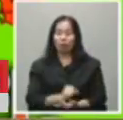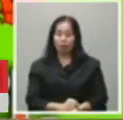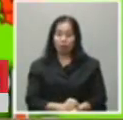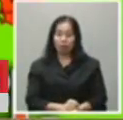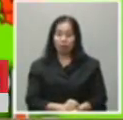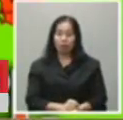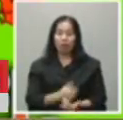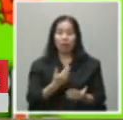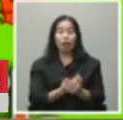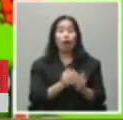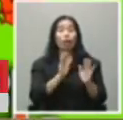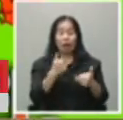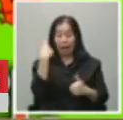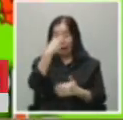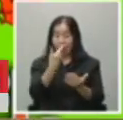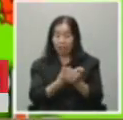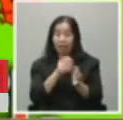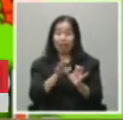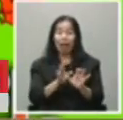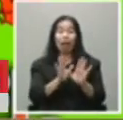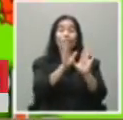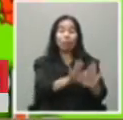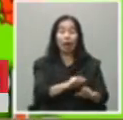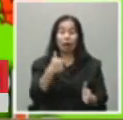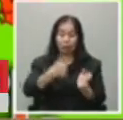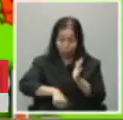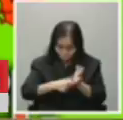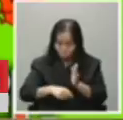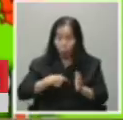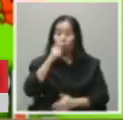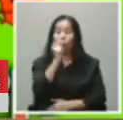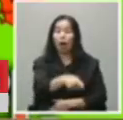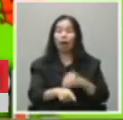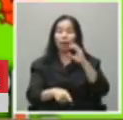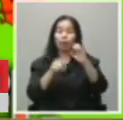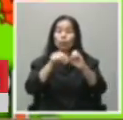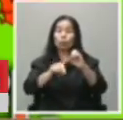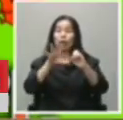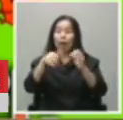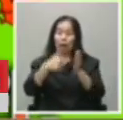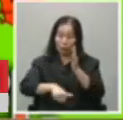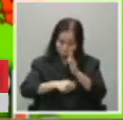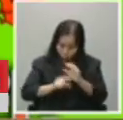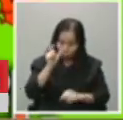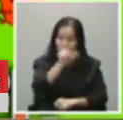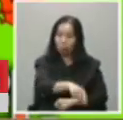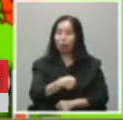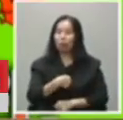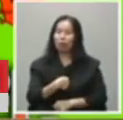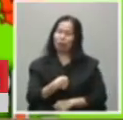ฝากวันนี้ใครฝากแบงค์เนี่ยเผลอๆโดนเก็บค่าธรรมเนียมเลยครับร้อยละ 0.5 ต่อปี